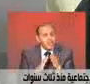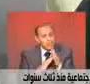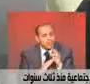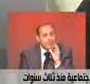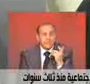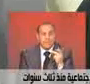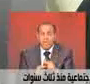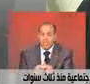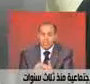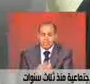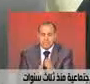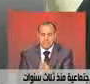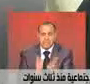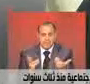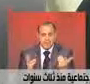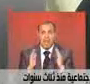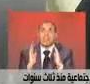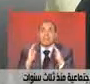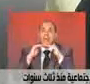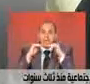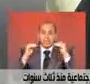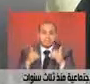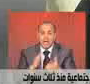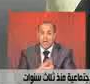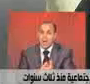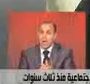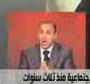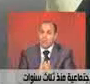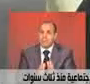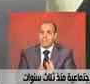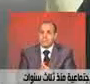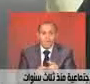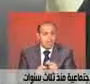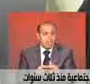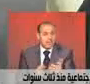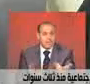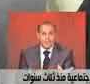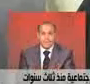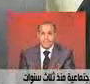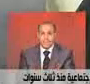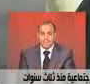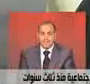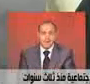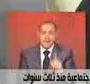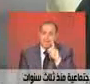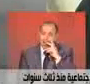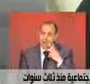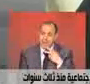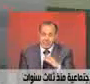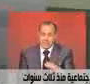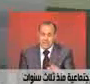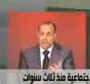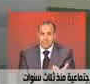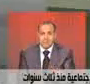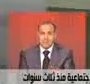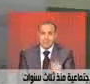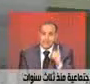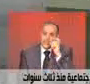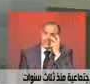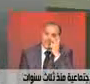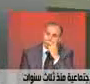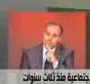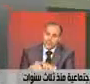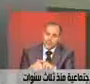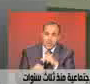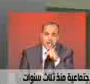في حد شيء في محل تاع المنا المفيد، هاني حط نقول احنا راسينا والمرأة وذرية. الصورة المعنية قالت